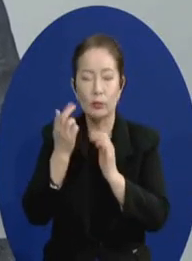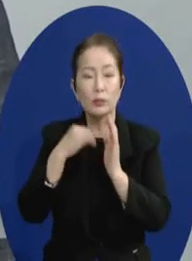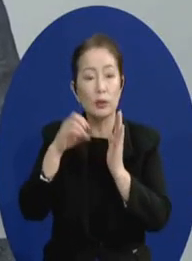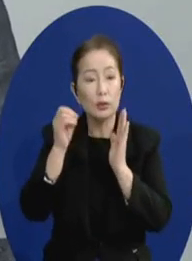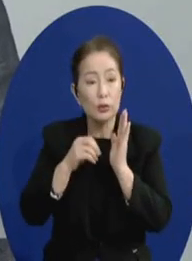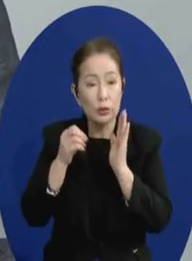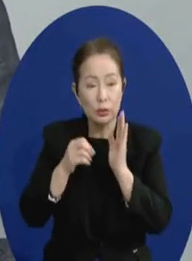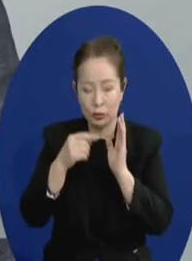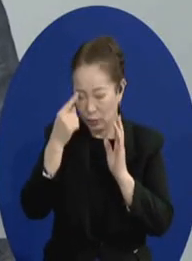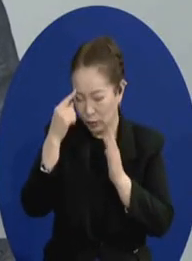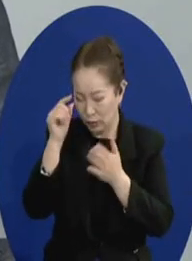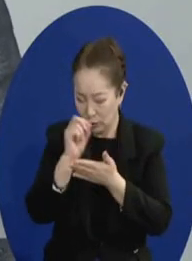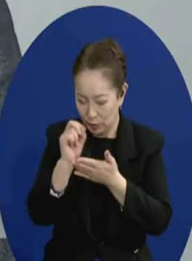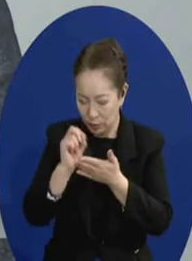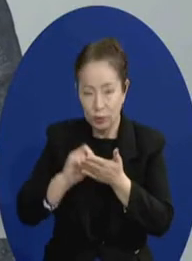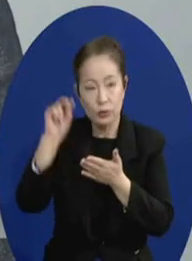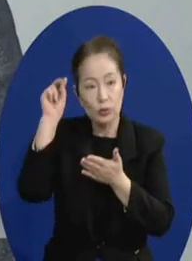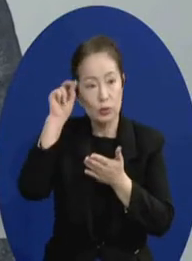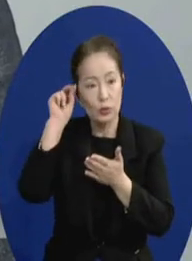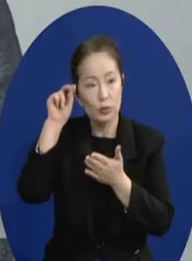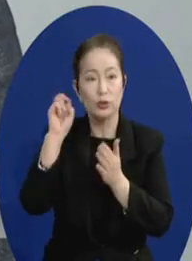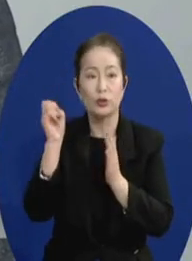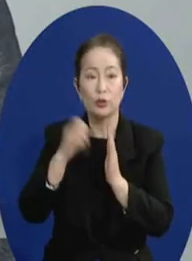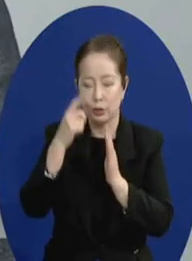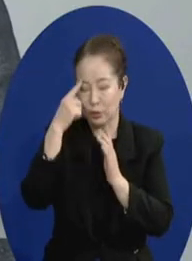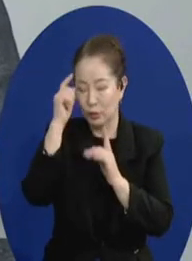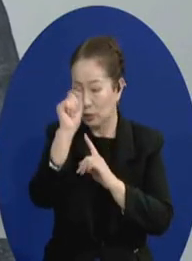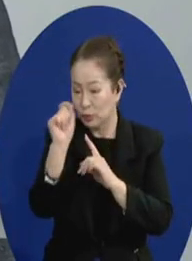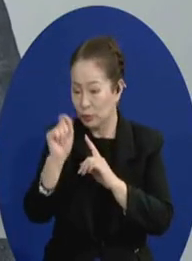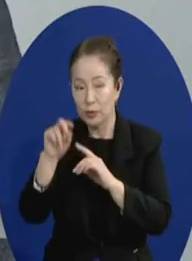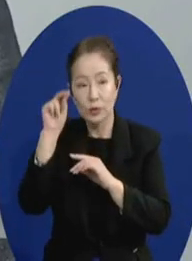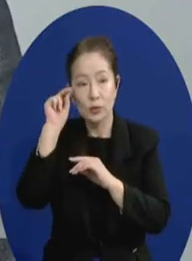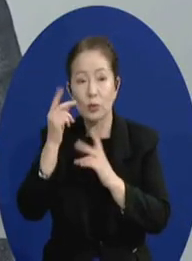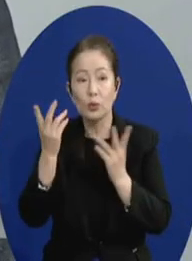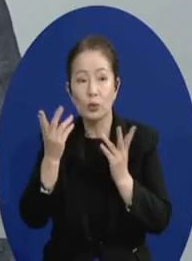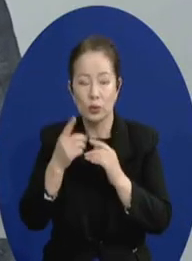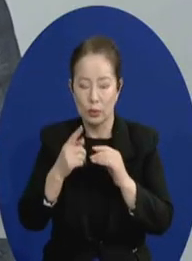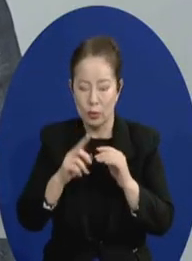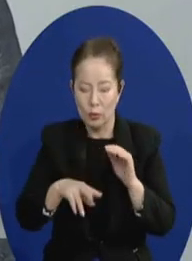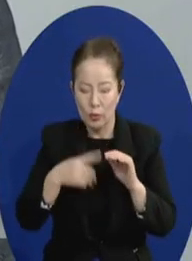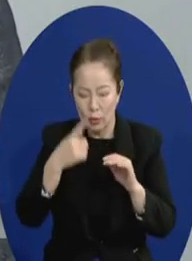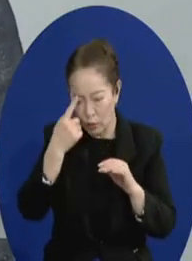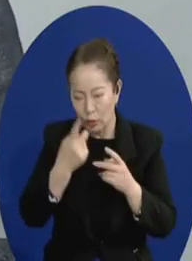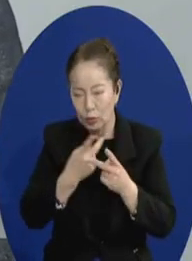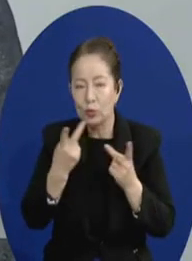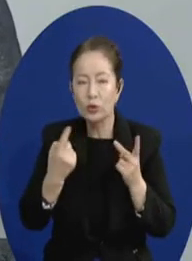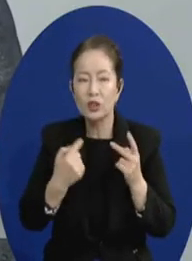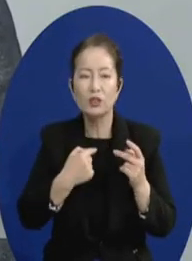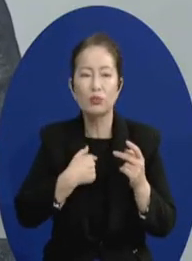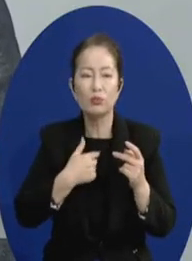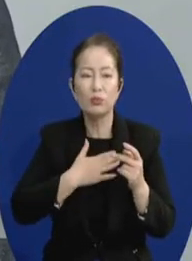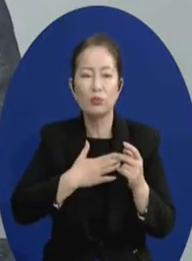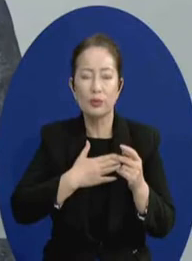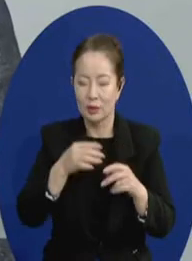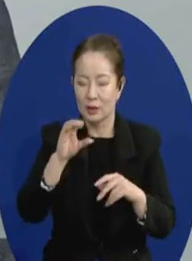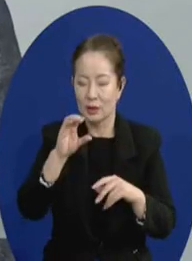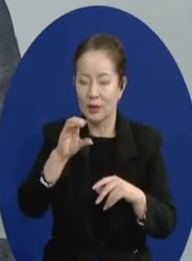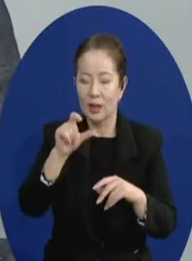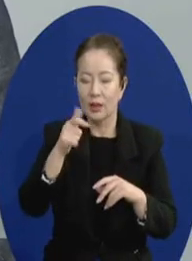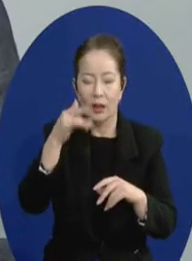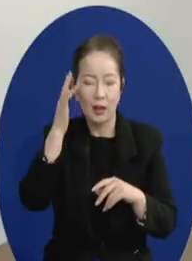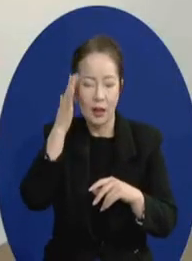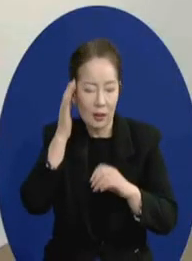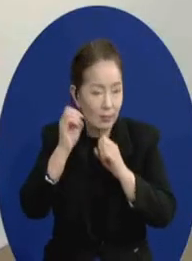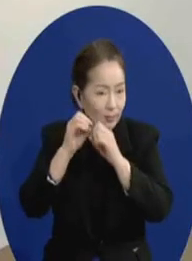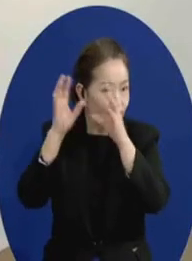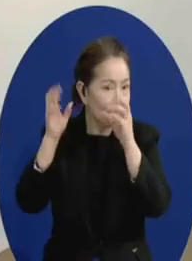ёстой, монгол бичгээ сурах ёстой. Монгол бичиг сурна гэдэг бол үндэсний сэтгэлгээг л одоо альбан баялаг болгож